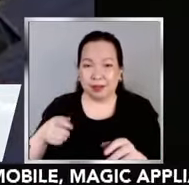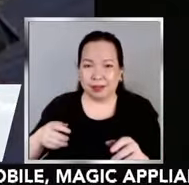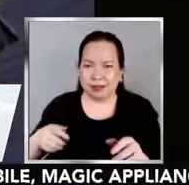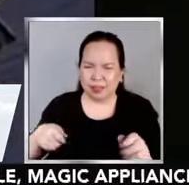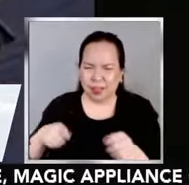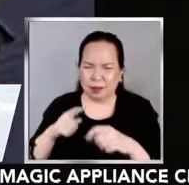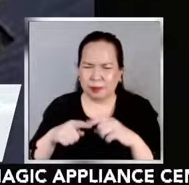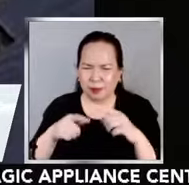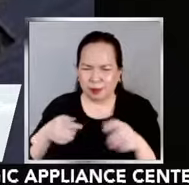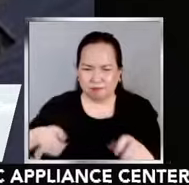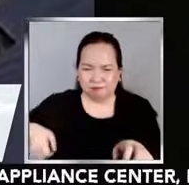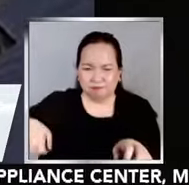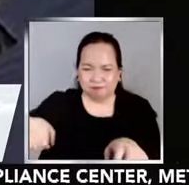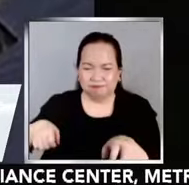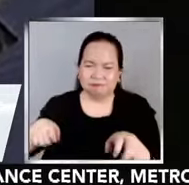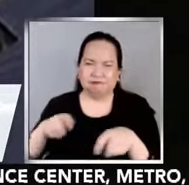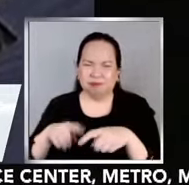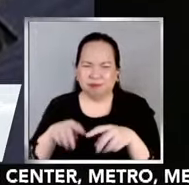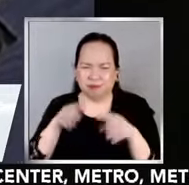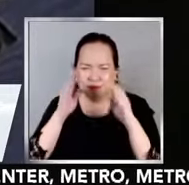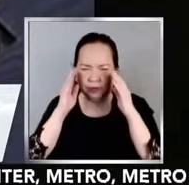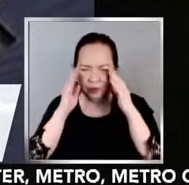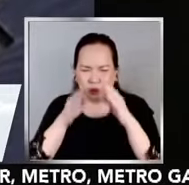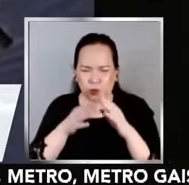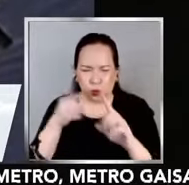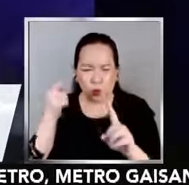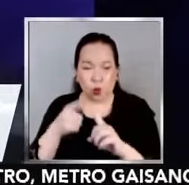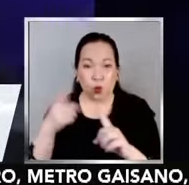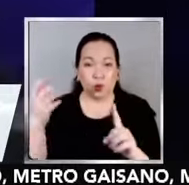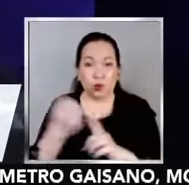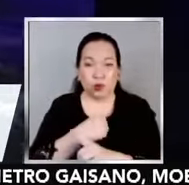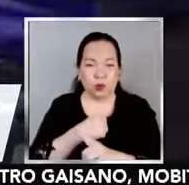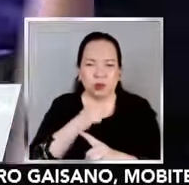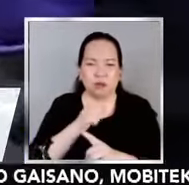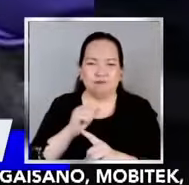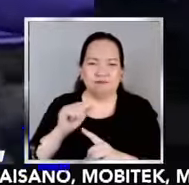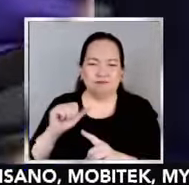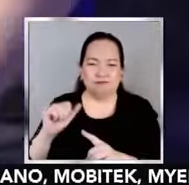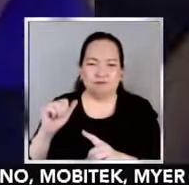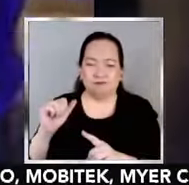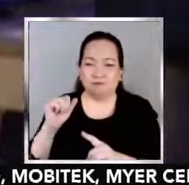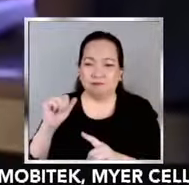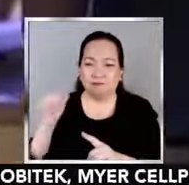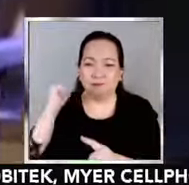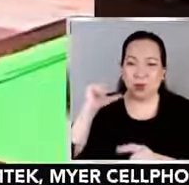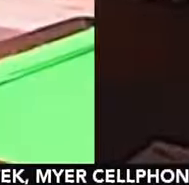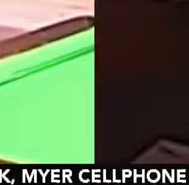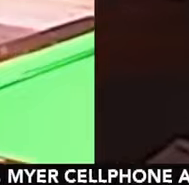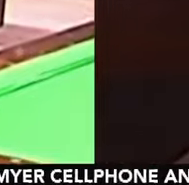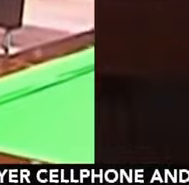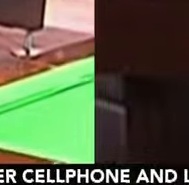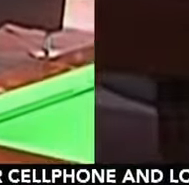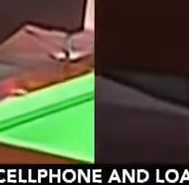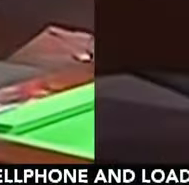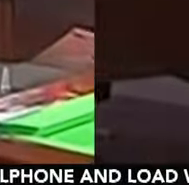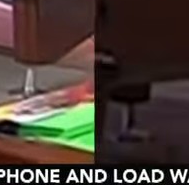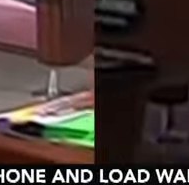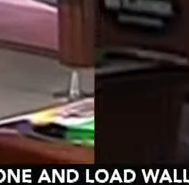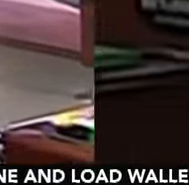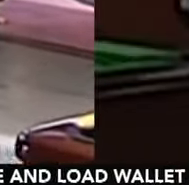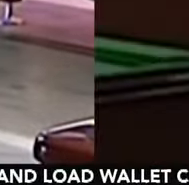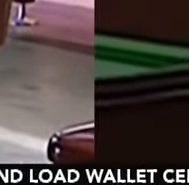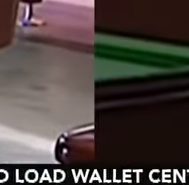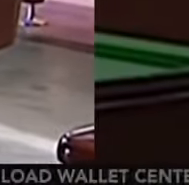ang concentration mo na manalo ka, hindi yung matalo ka. Para sa GMA Integrated News, Chino Trinidad